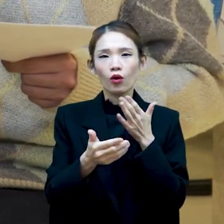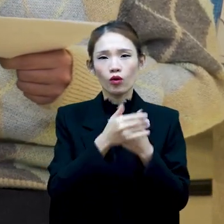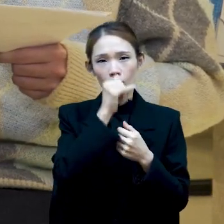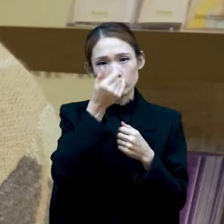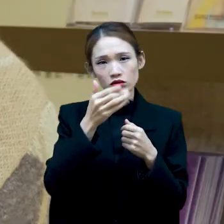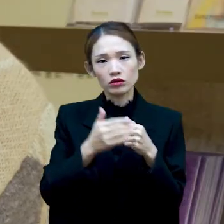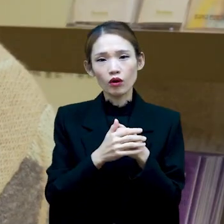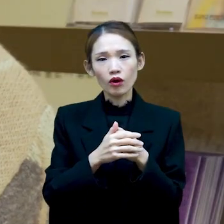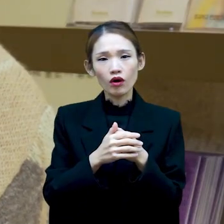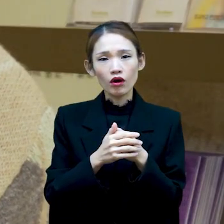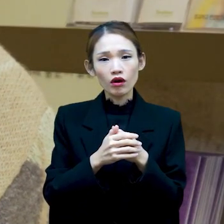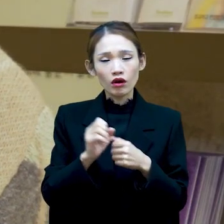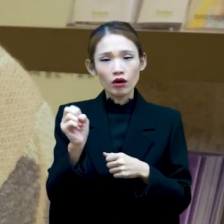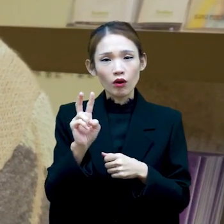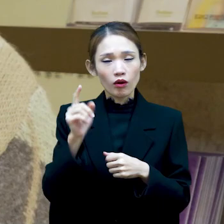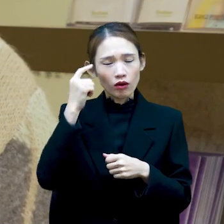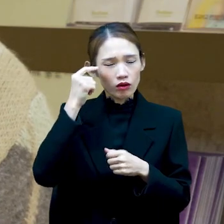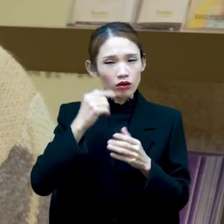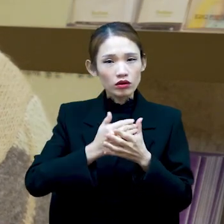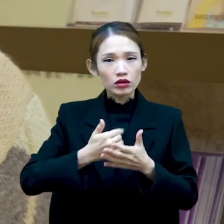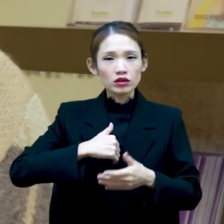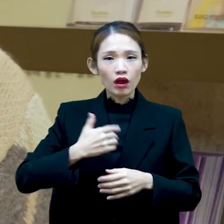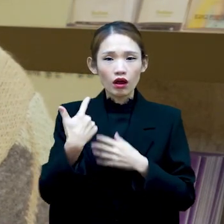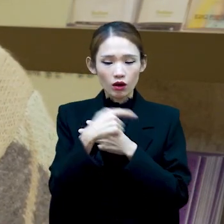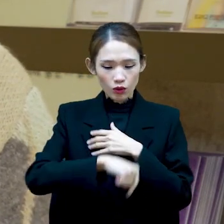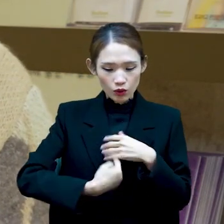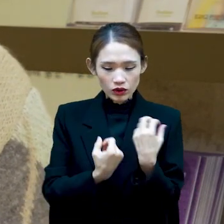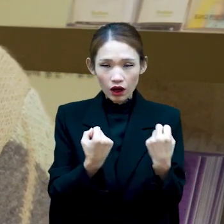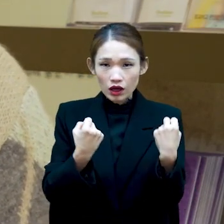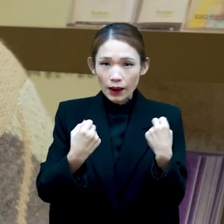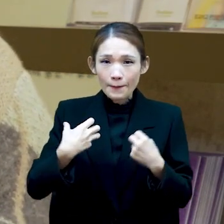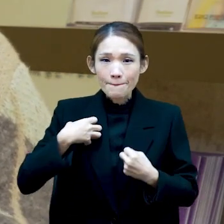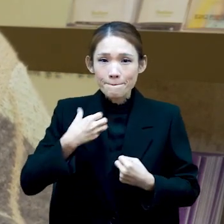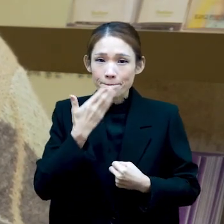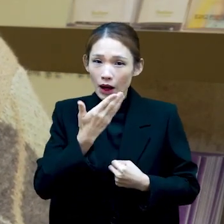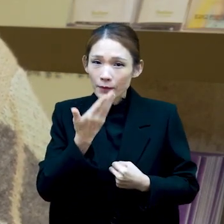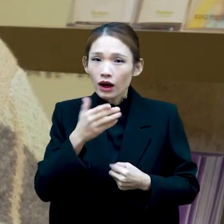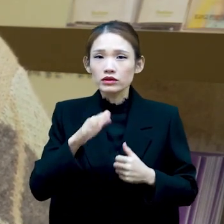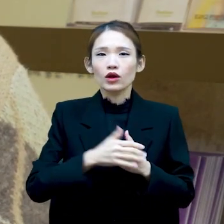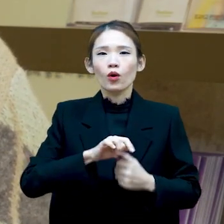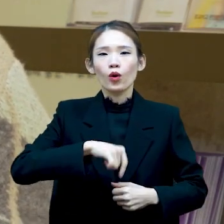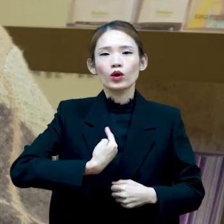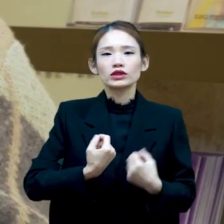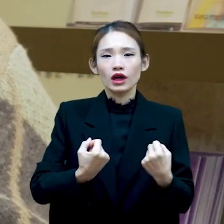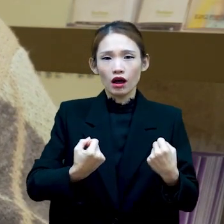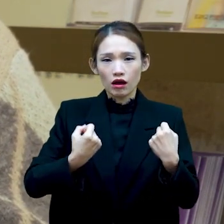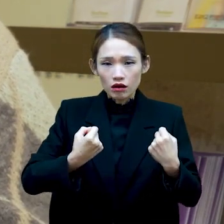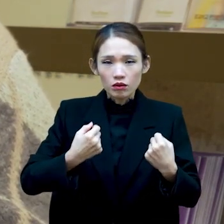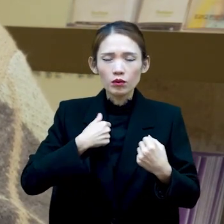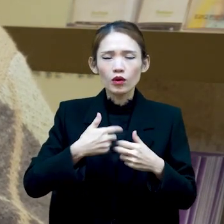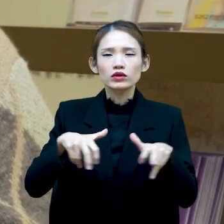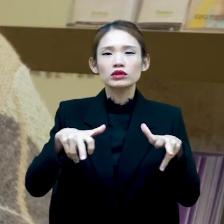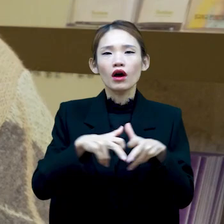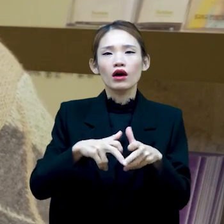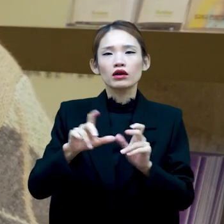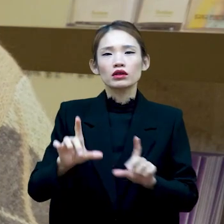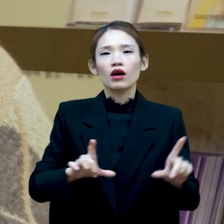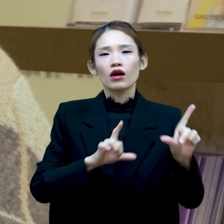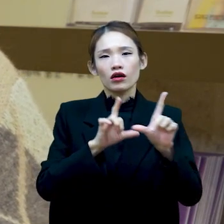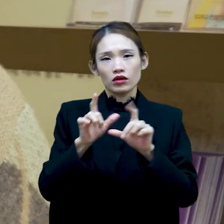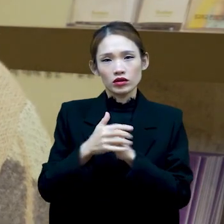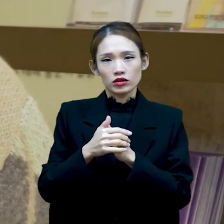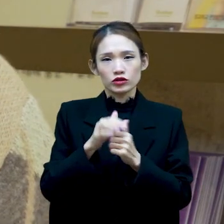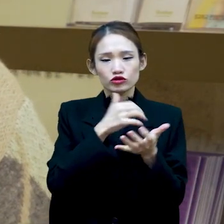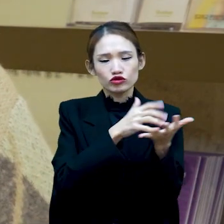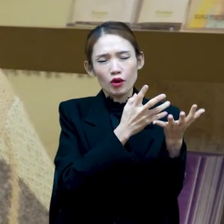하게 되시는데, 어떻게 보면은 자의적인 내 혼자 힘으로 감당할 수 있는 상황에서 혼자 힘으로 장애인이 되어버린 것만